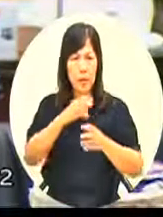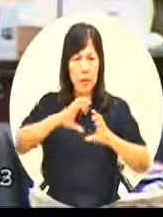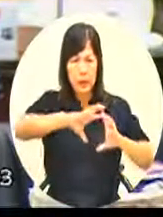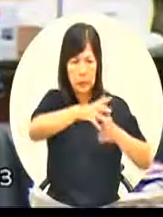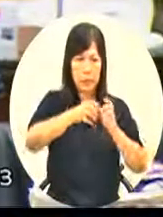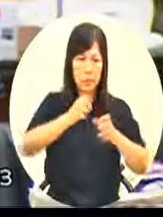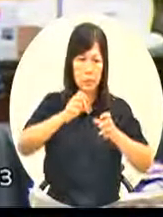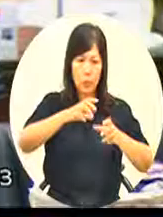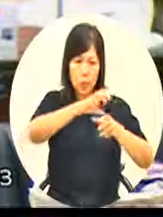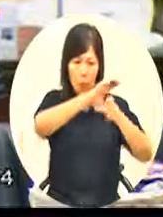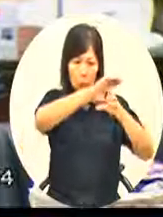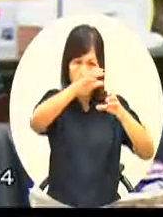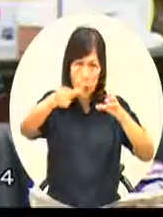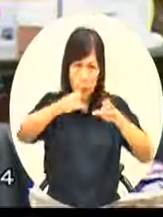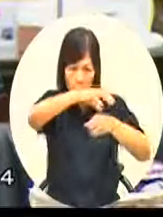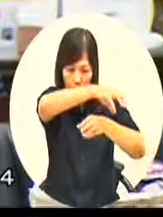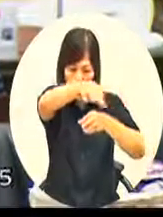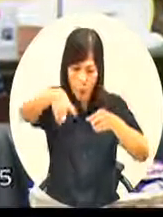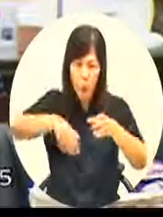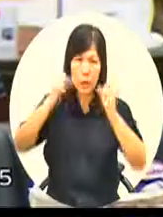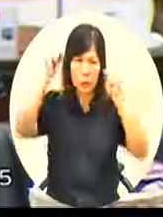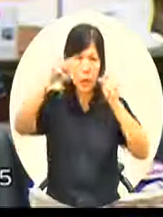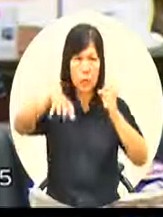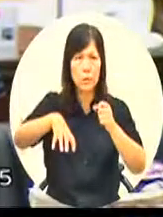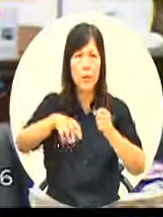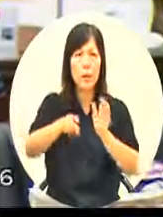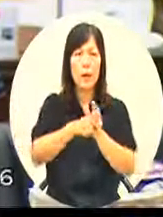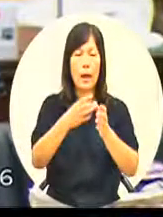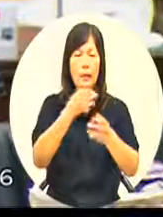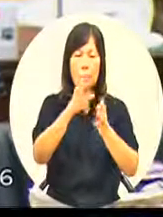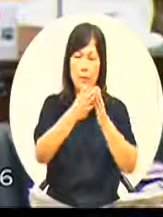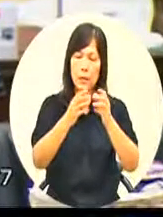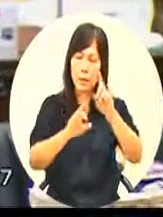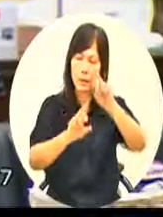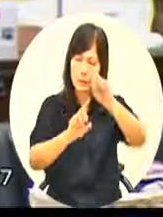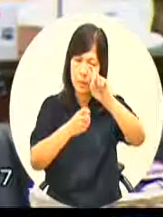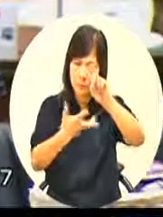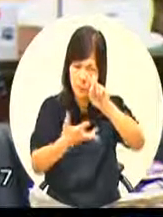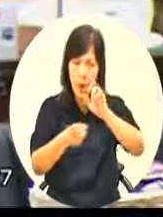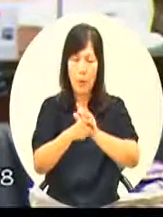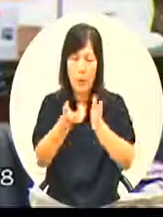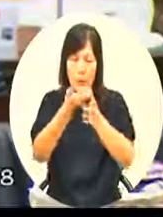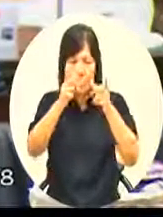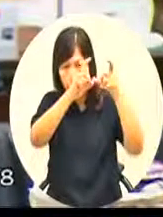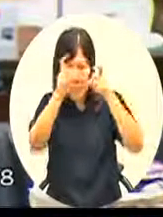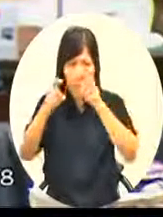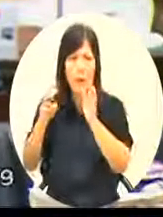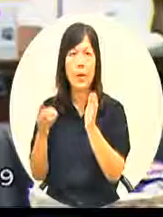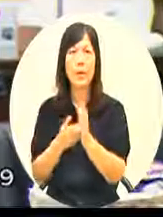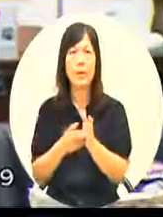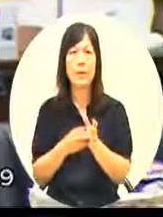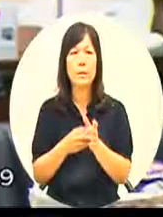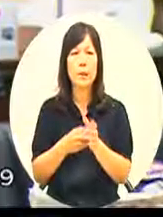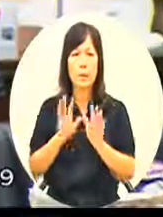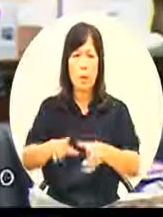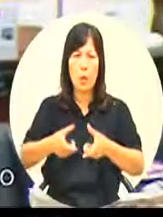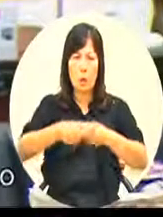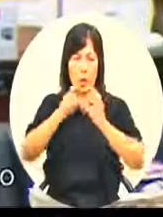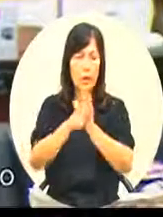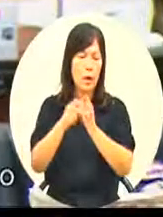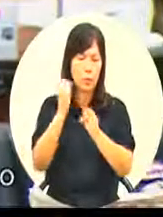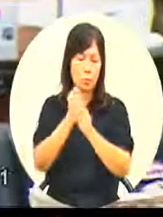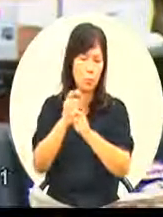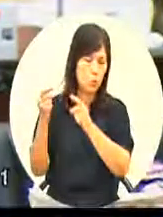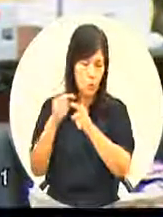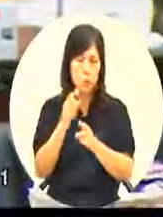哈。那目前灾后的现况，这是10月18号，哈，2天前我们去拍的。目前整个灾后恢复是持续在进行